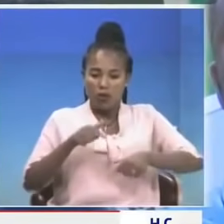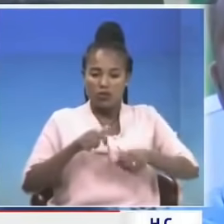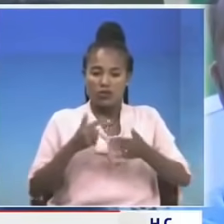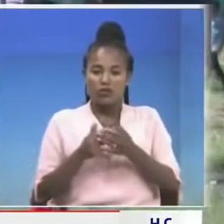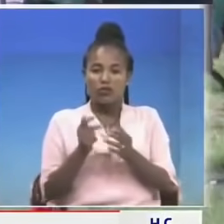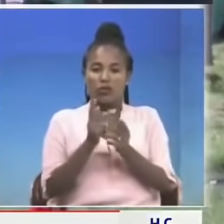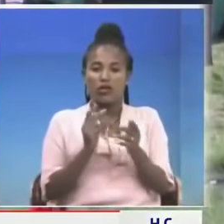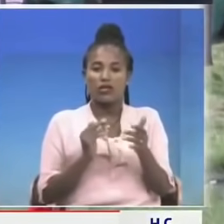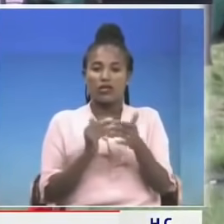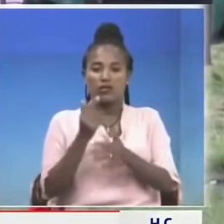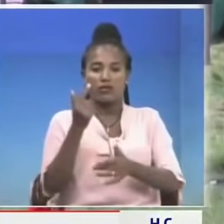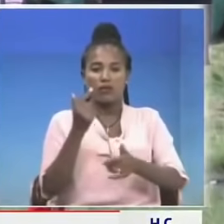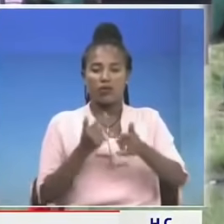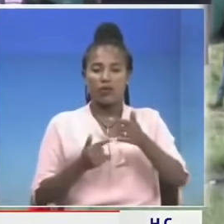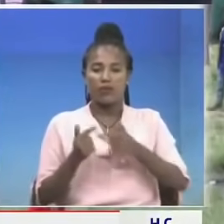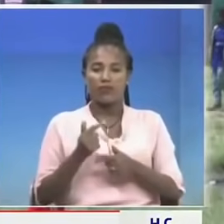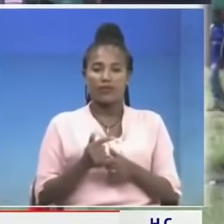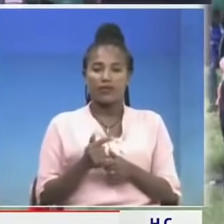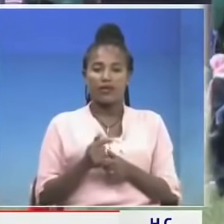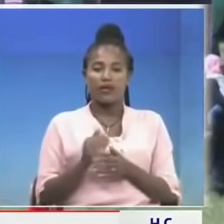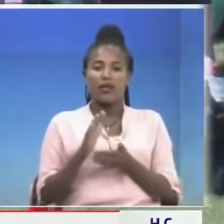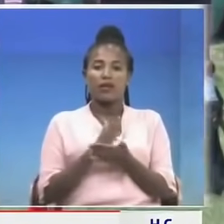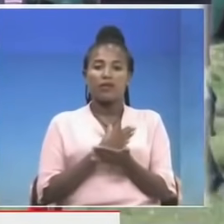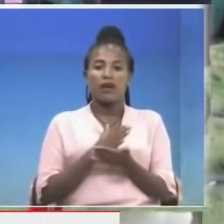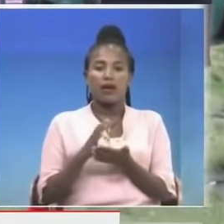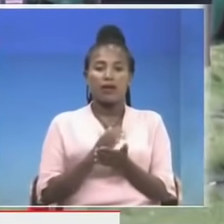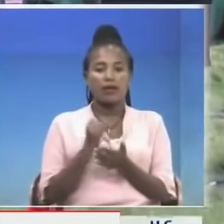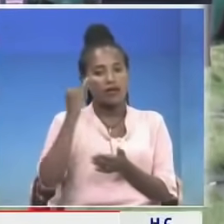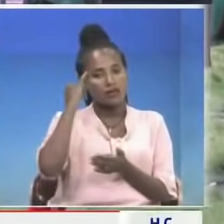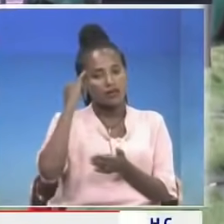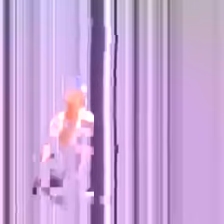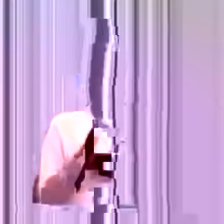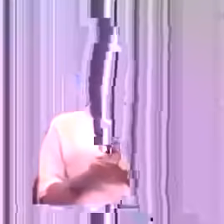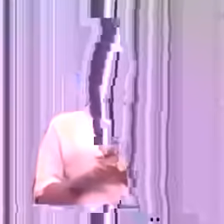ድረስ መጥቶ ለማጋራት